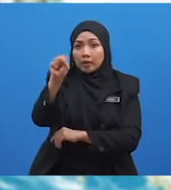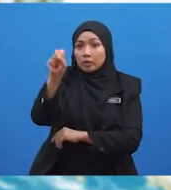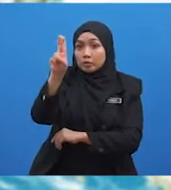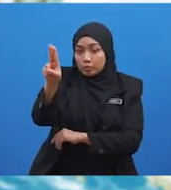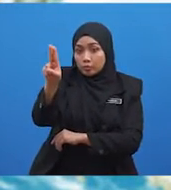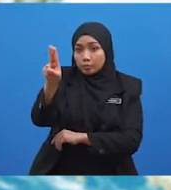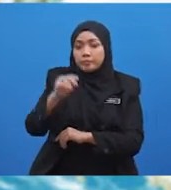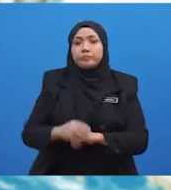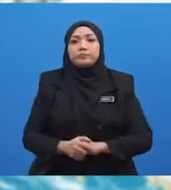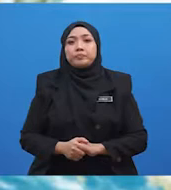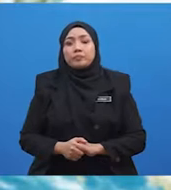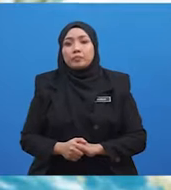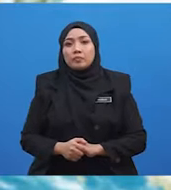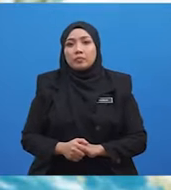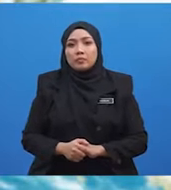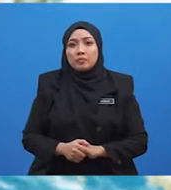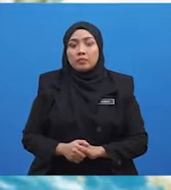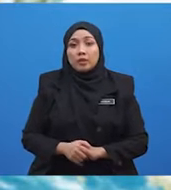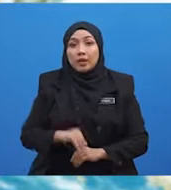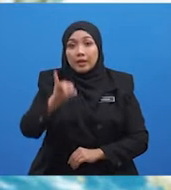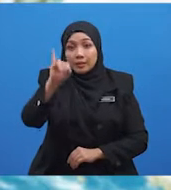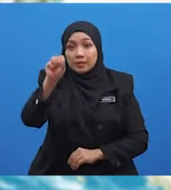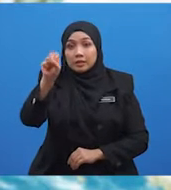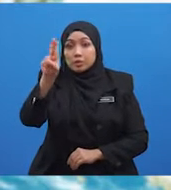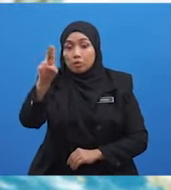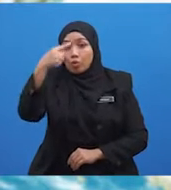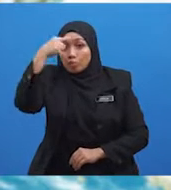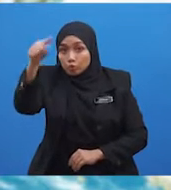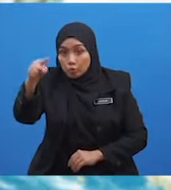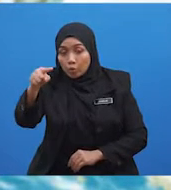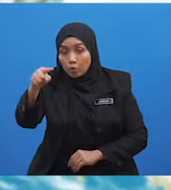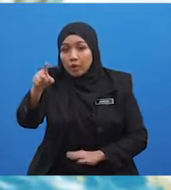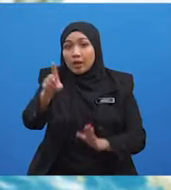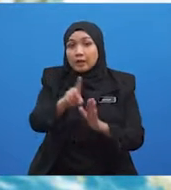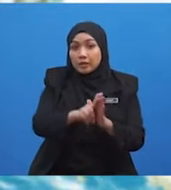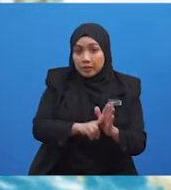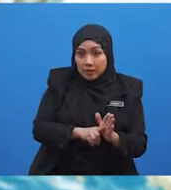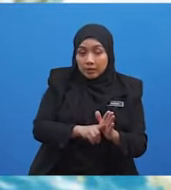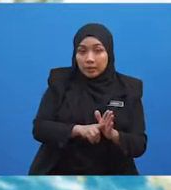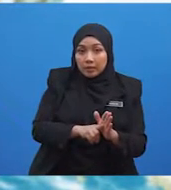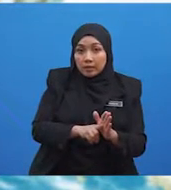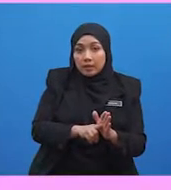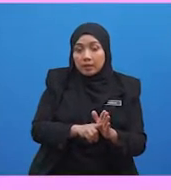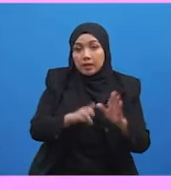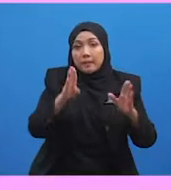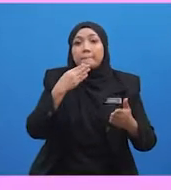untuk dibaiki atau mencari jalan penyelesaian yang baharu.